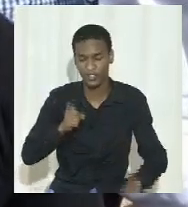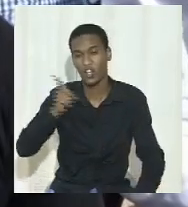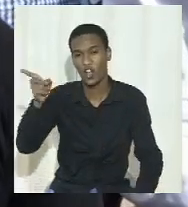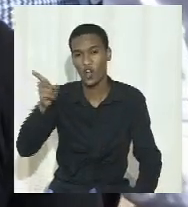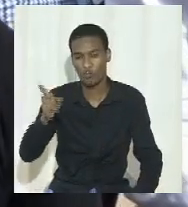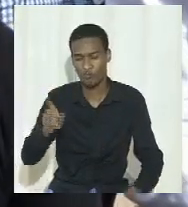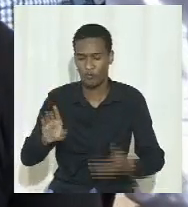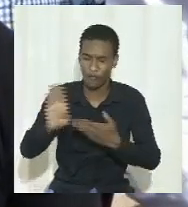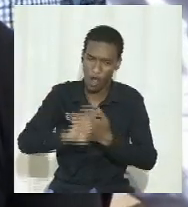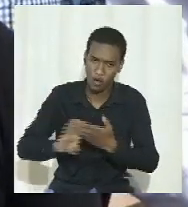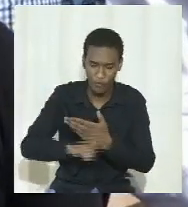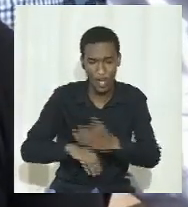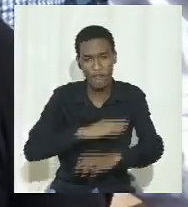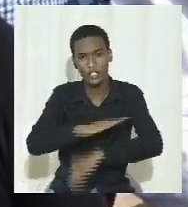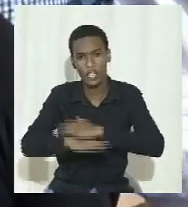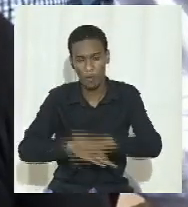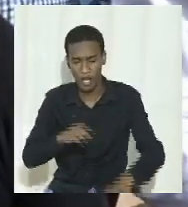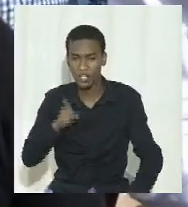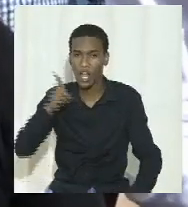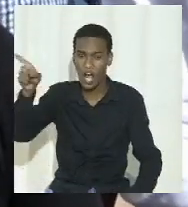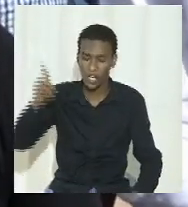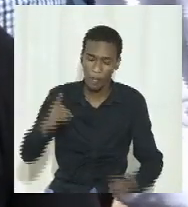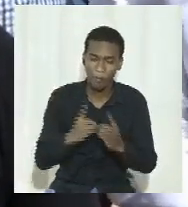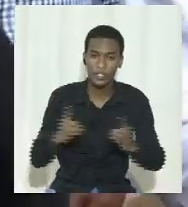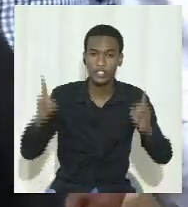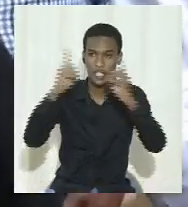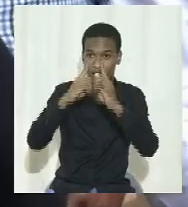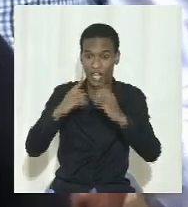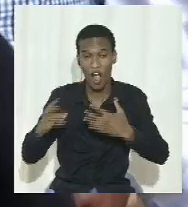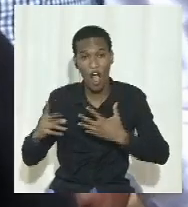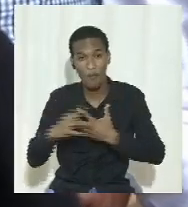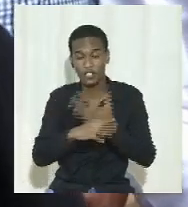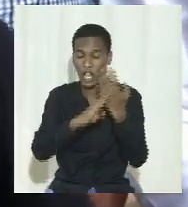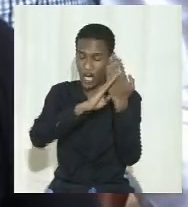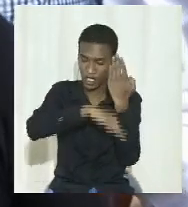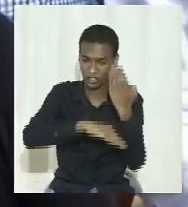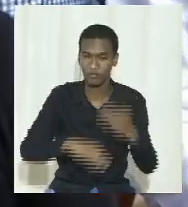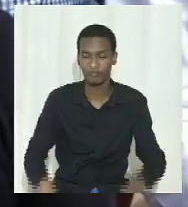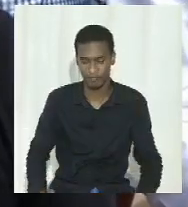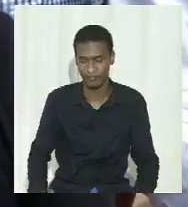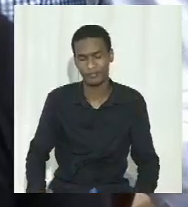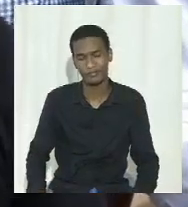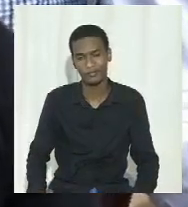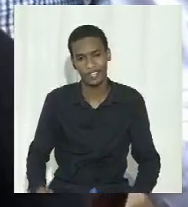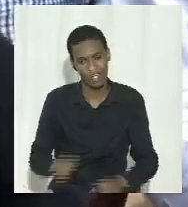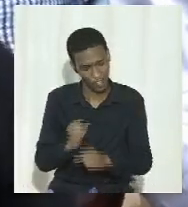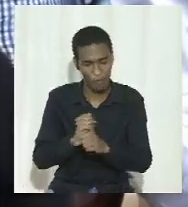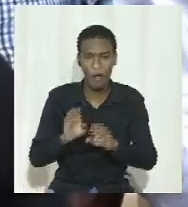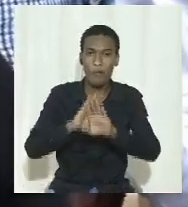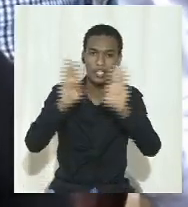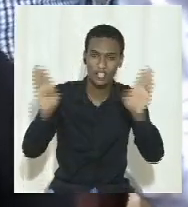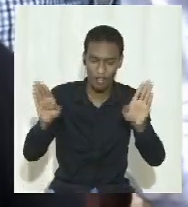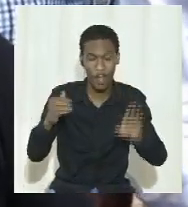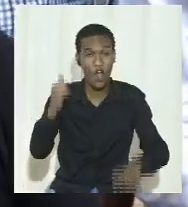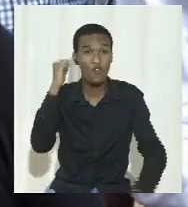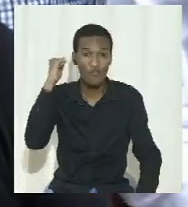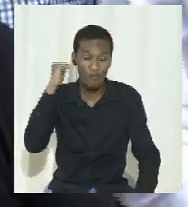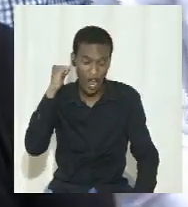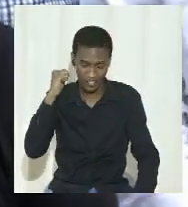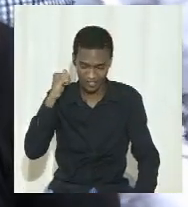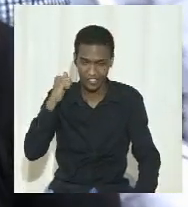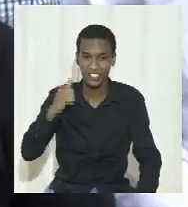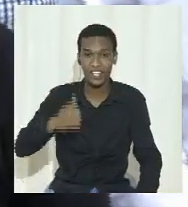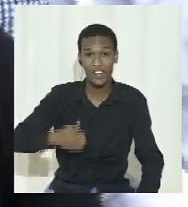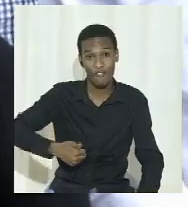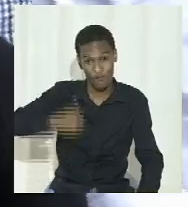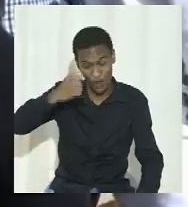sakana ara-pahasalamana aty amin'ny distrika ny Amboasary Atsimo. Mazava angamba ny voalazan'ny andriamatoa filoham-pirenena Omaly rehefa